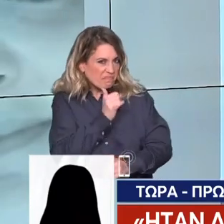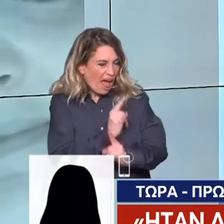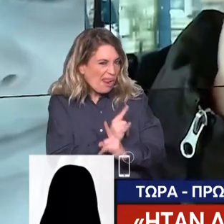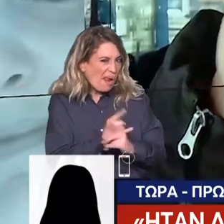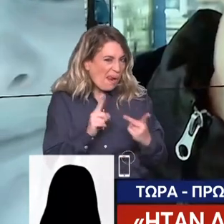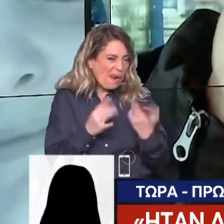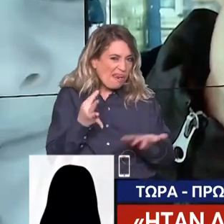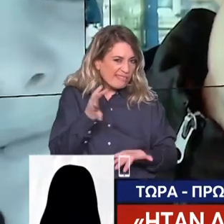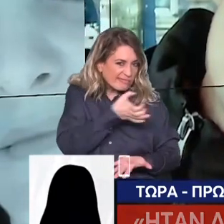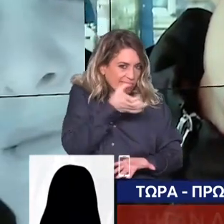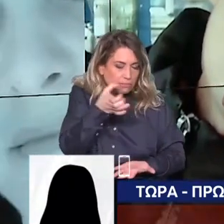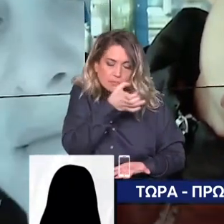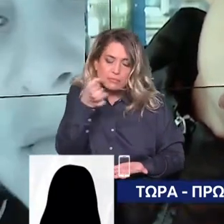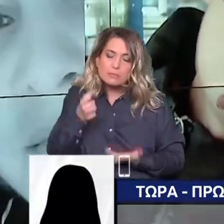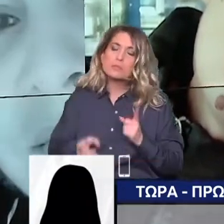ουσιών?